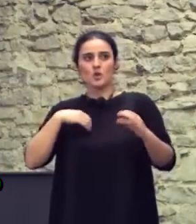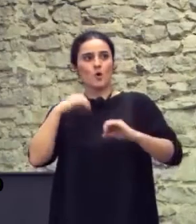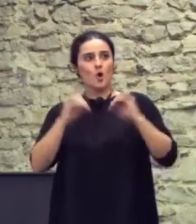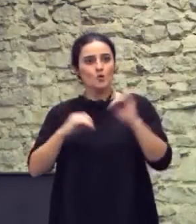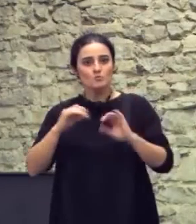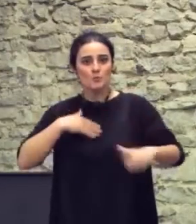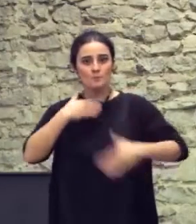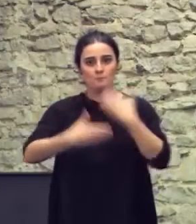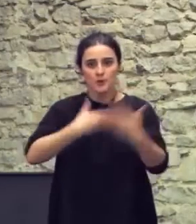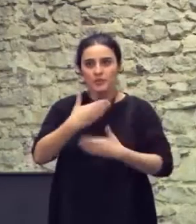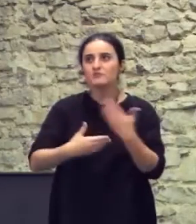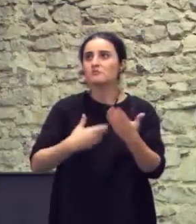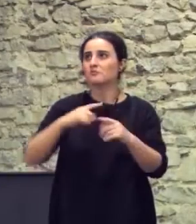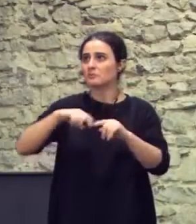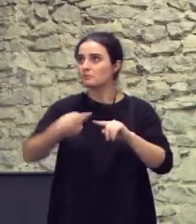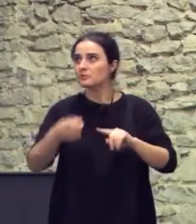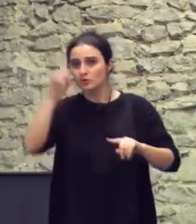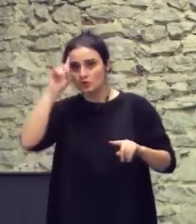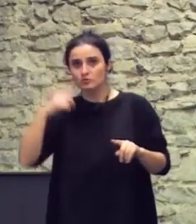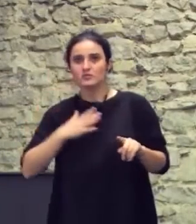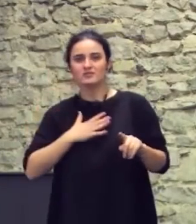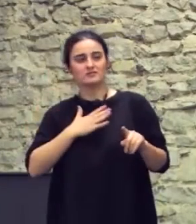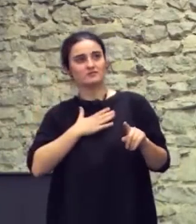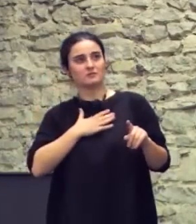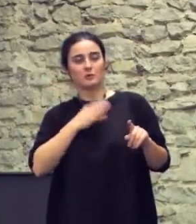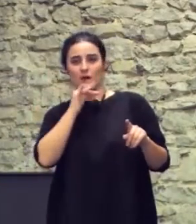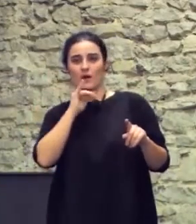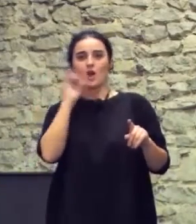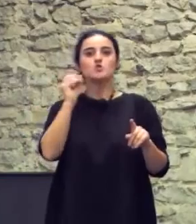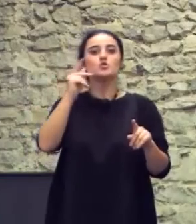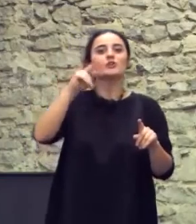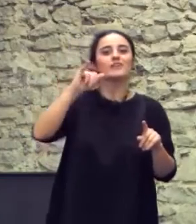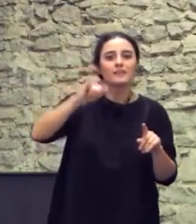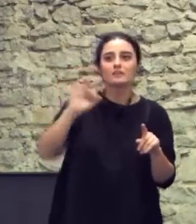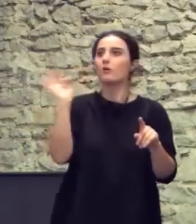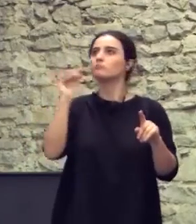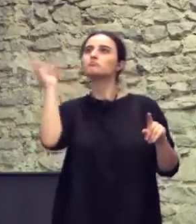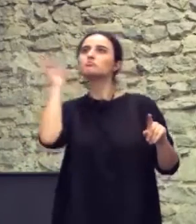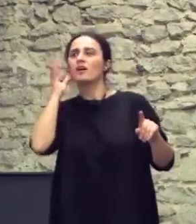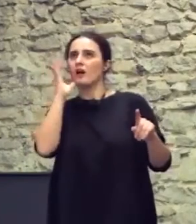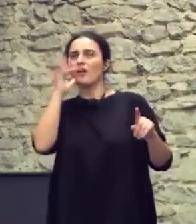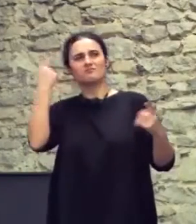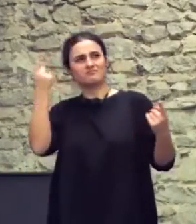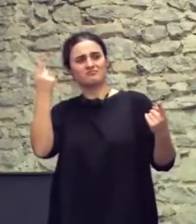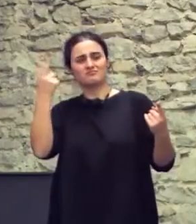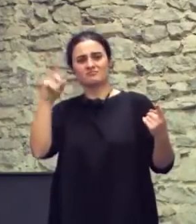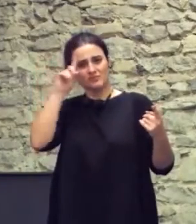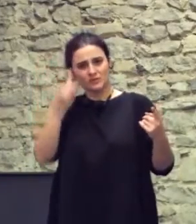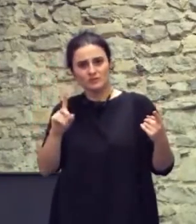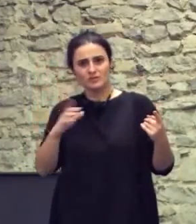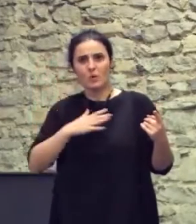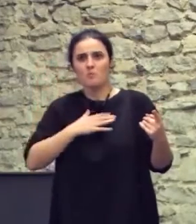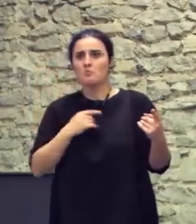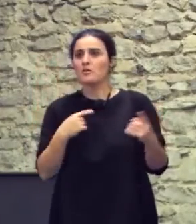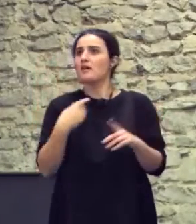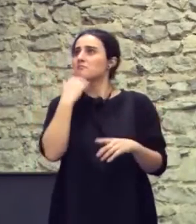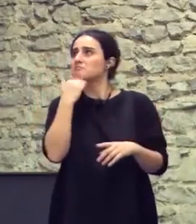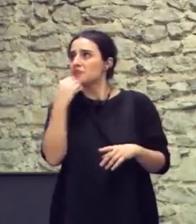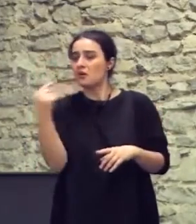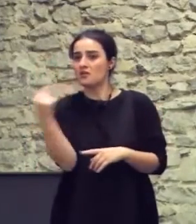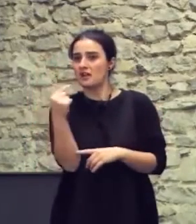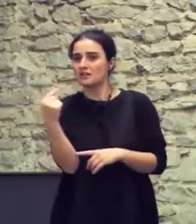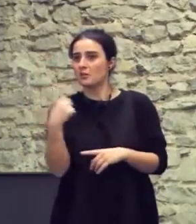baten ostean orain, ez dakit jokin bezala hitz egingo nuken edo emakume izenarekin, ez dakit. eta ez dut esaten gauza txarra izango litzakenik, eh? Hemen egongo